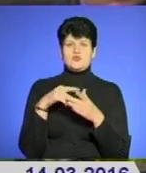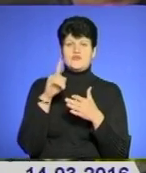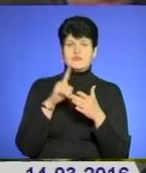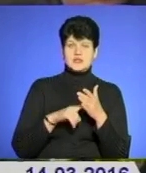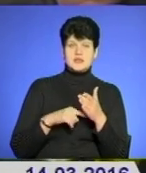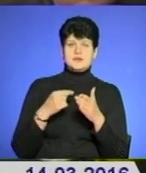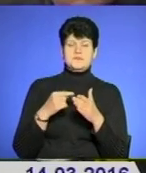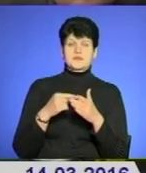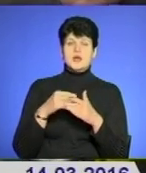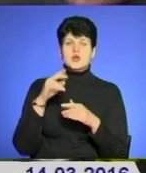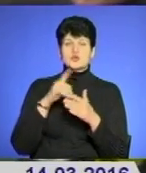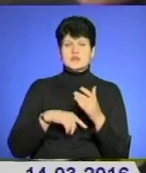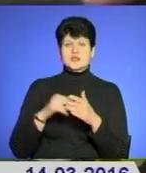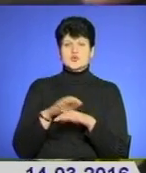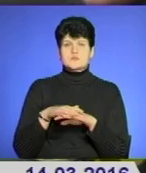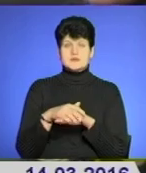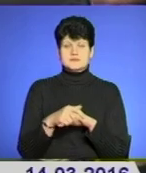от общества.